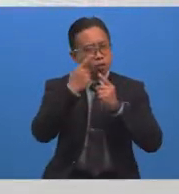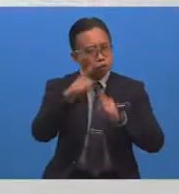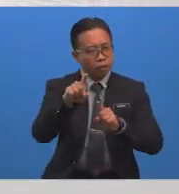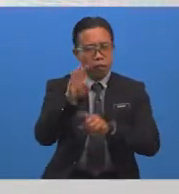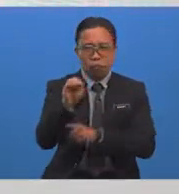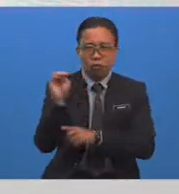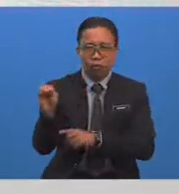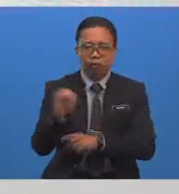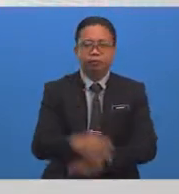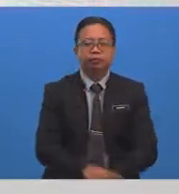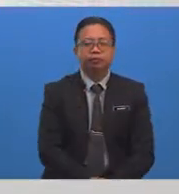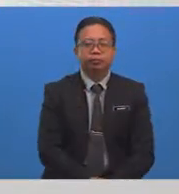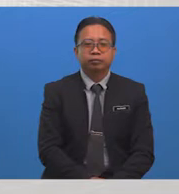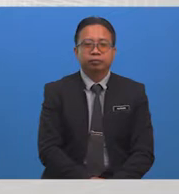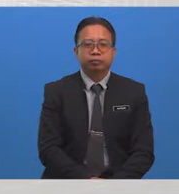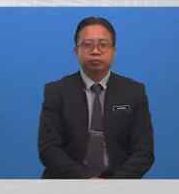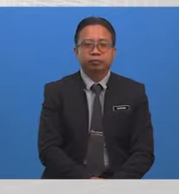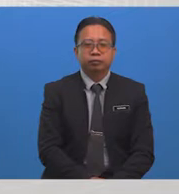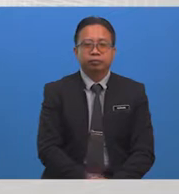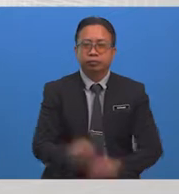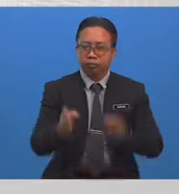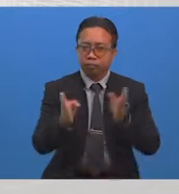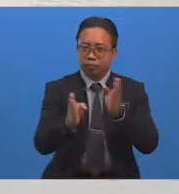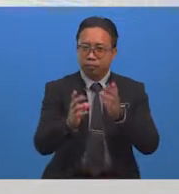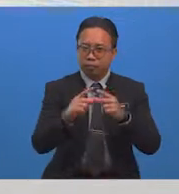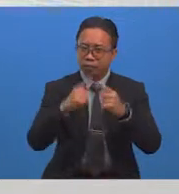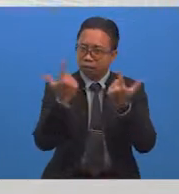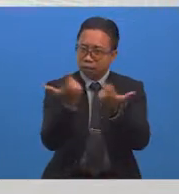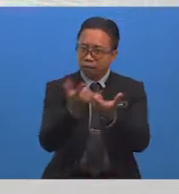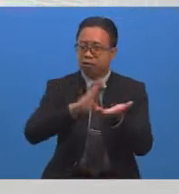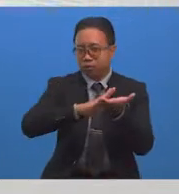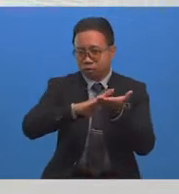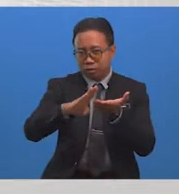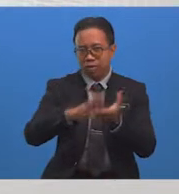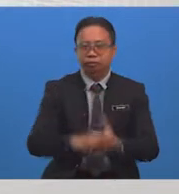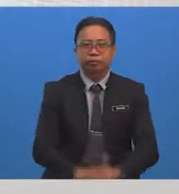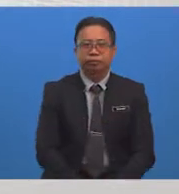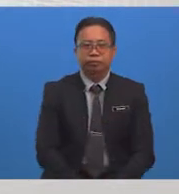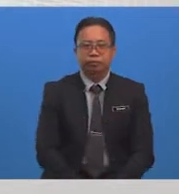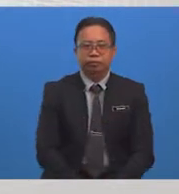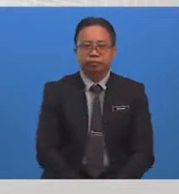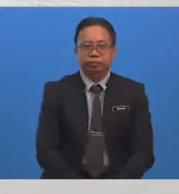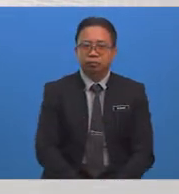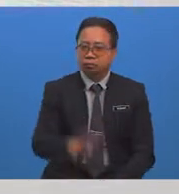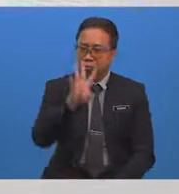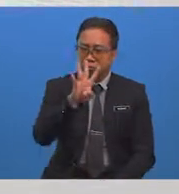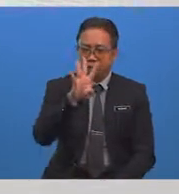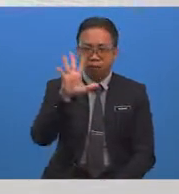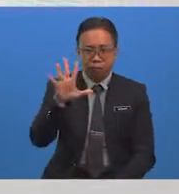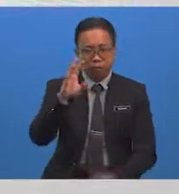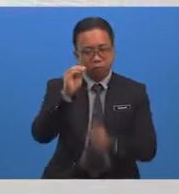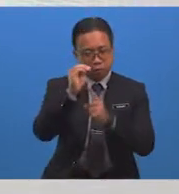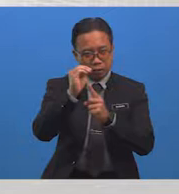murid jawabannya Bile da zabrze catat sekolah